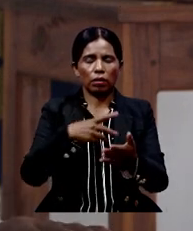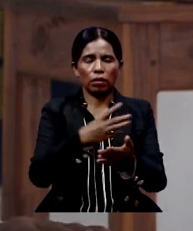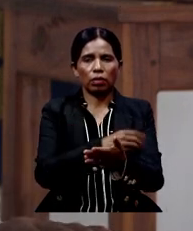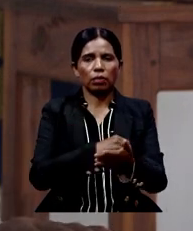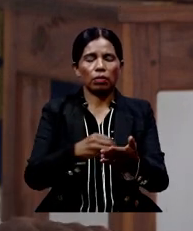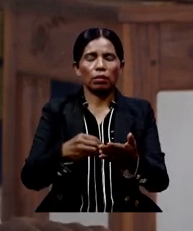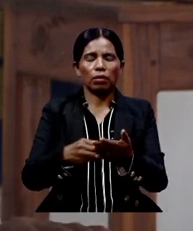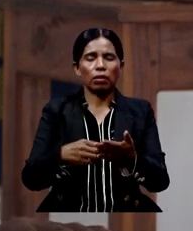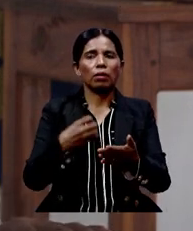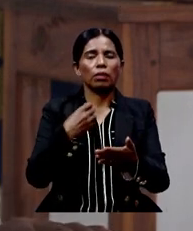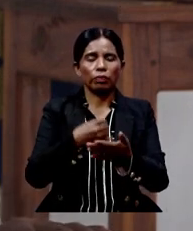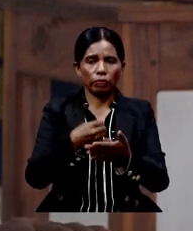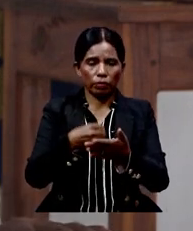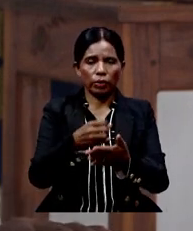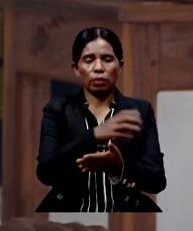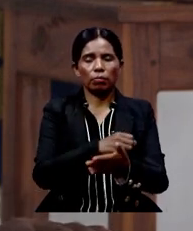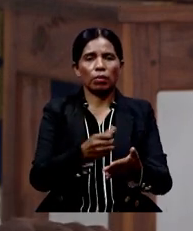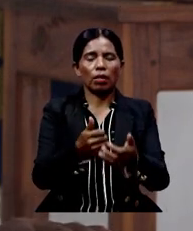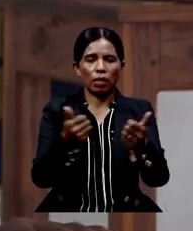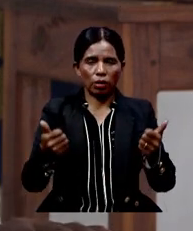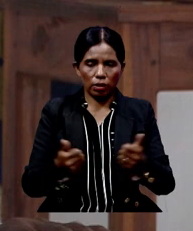agensi nebe proses ida ne ita